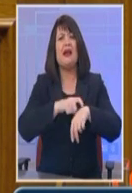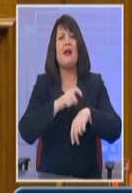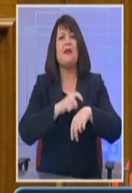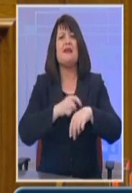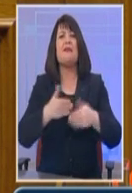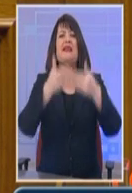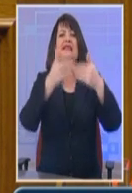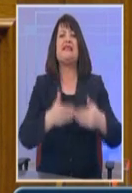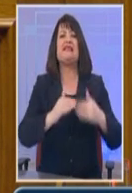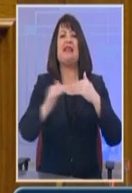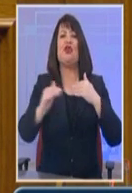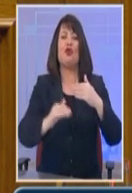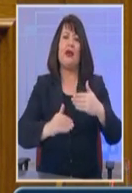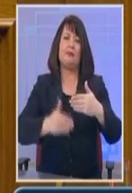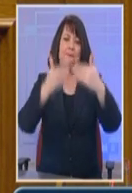θα κλείσουν.